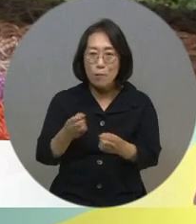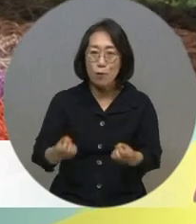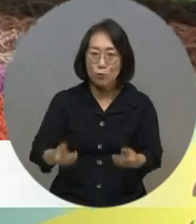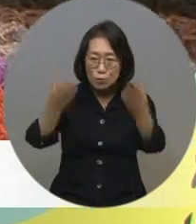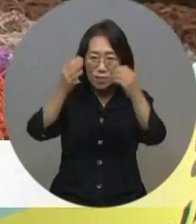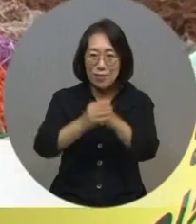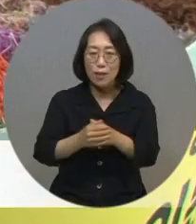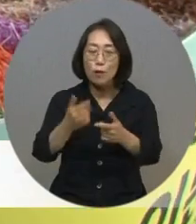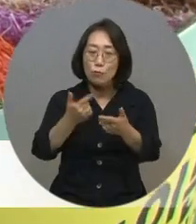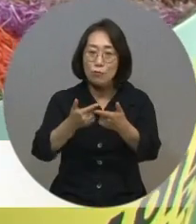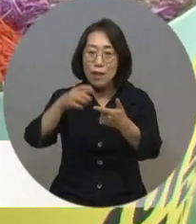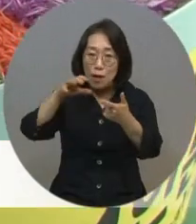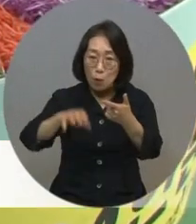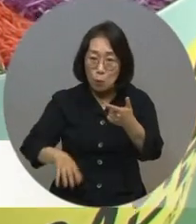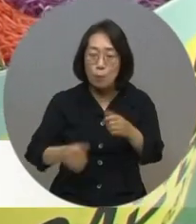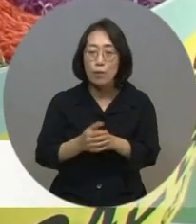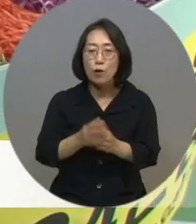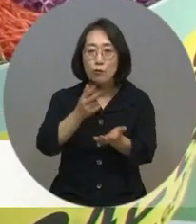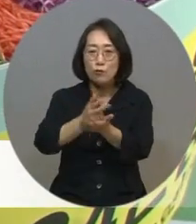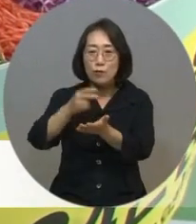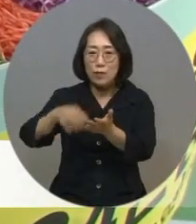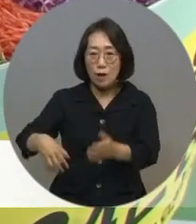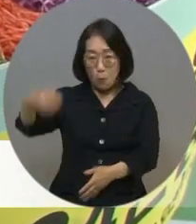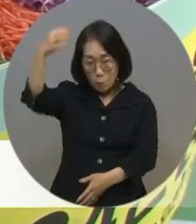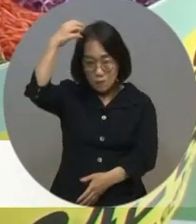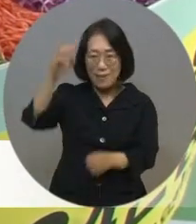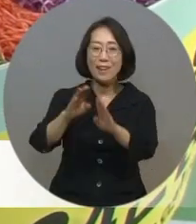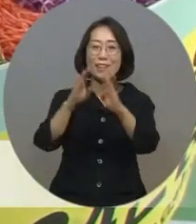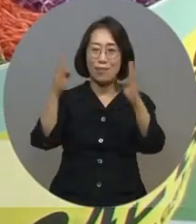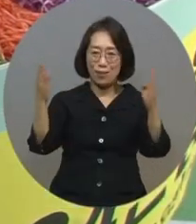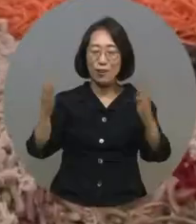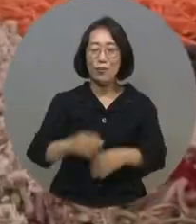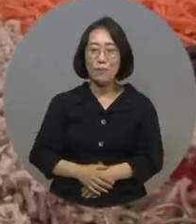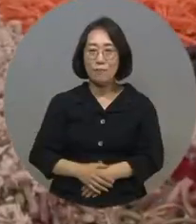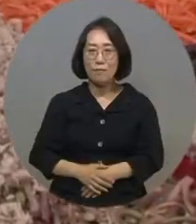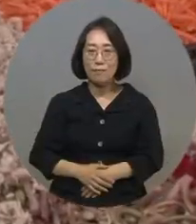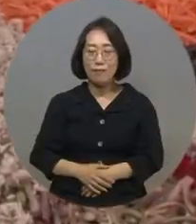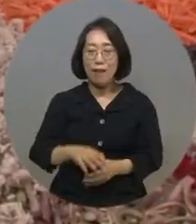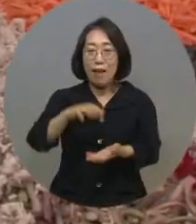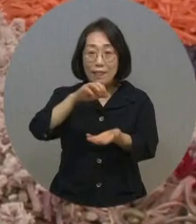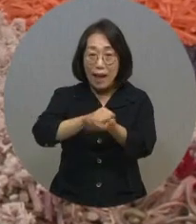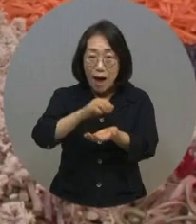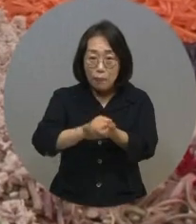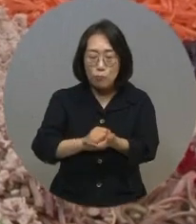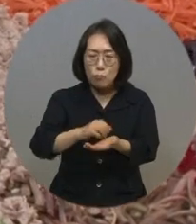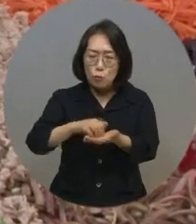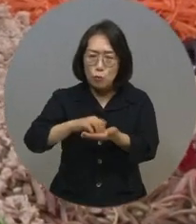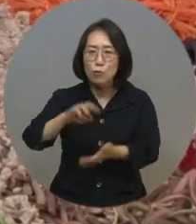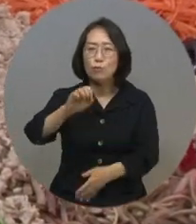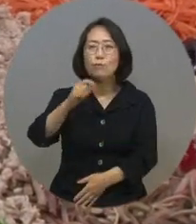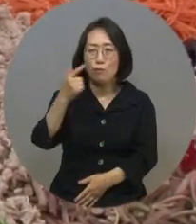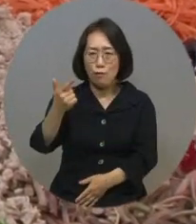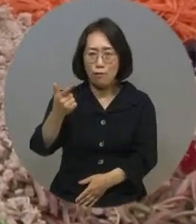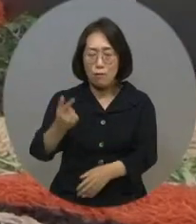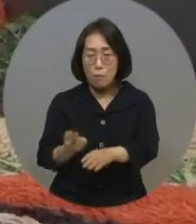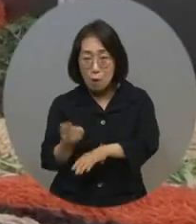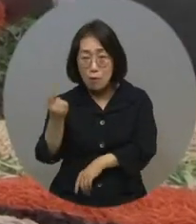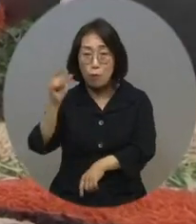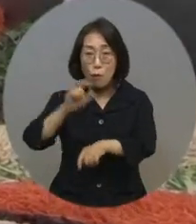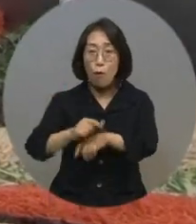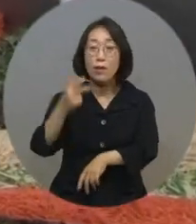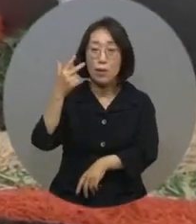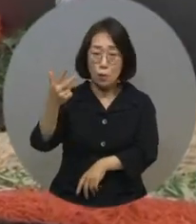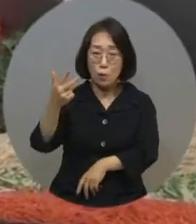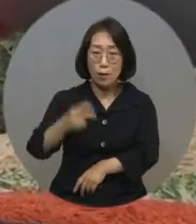부산 부전시장 공영주차장 옥상에서 열렸습니다. 나물 종류 26가지와 부재료 7가지를